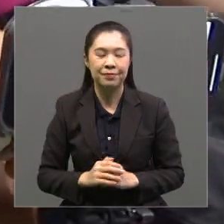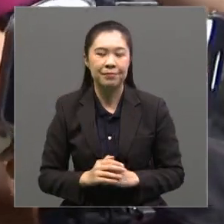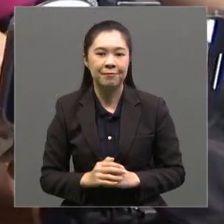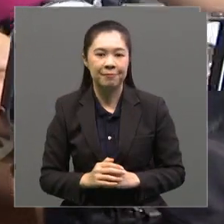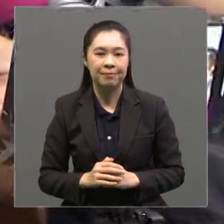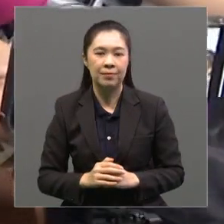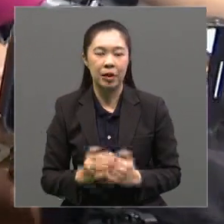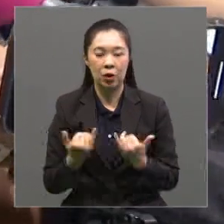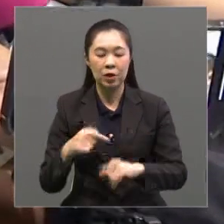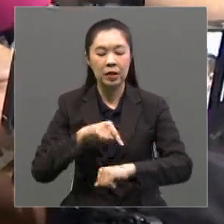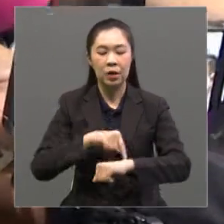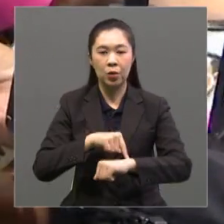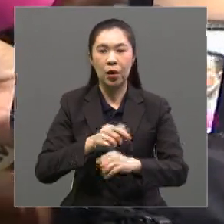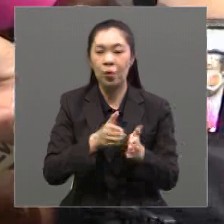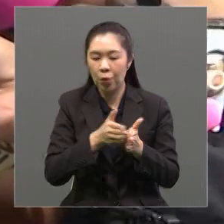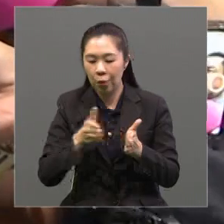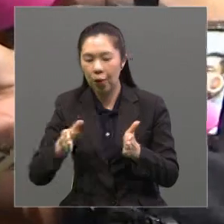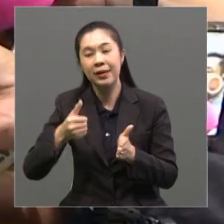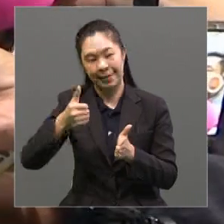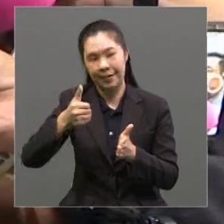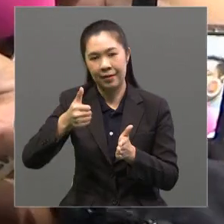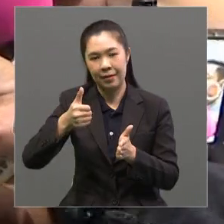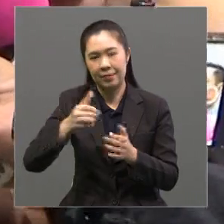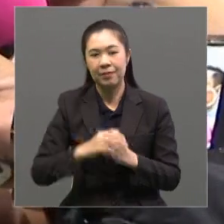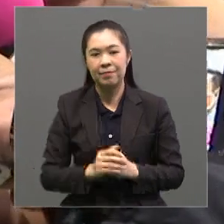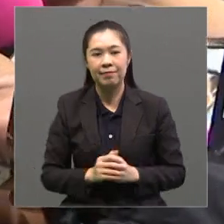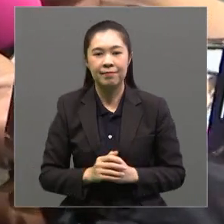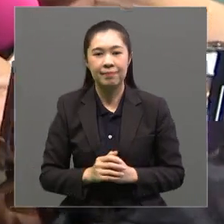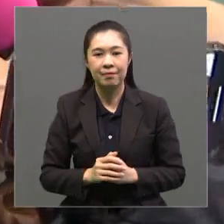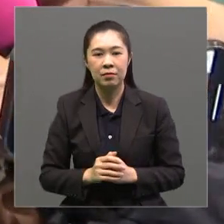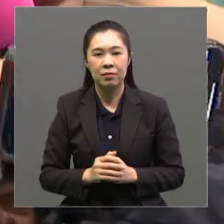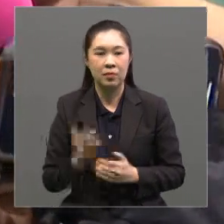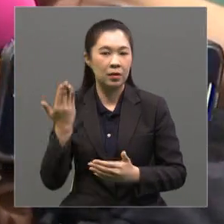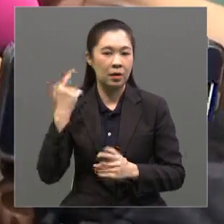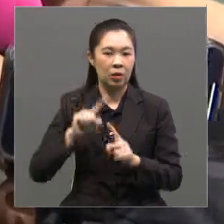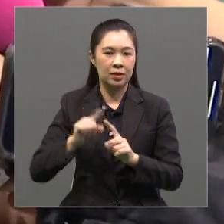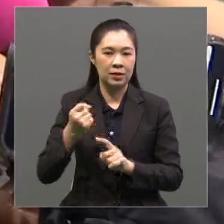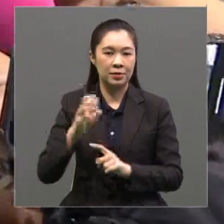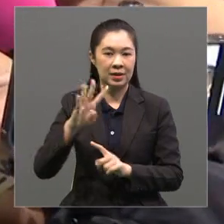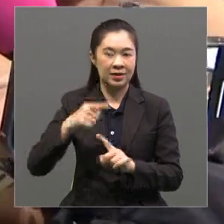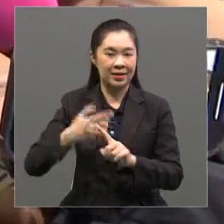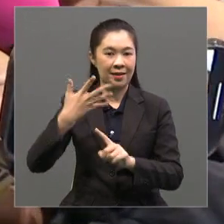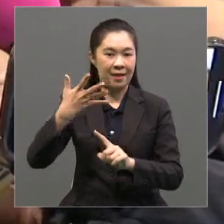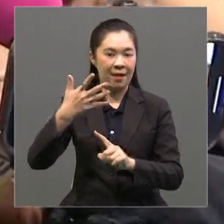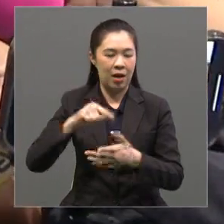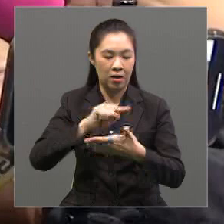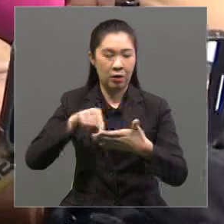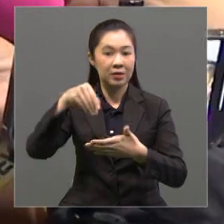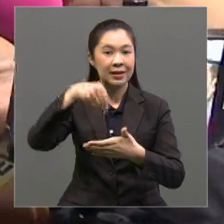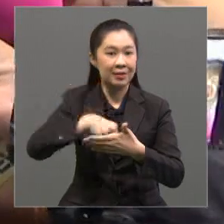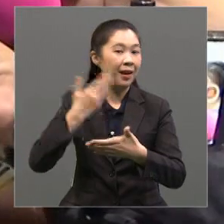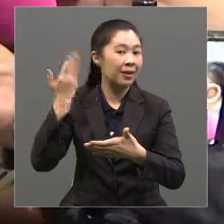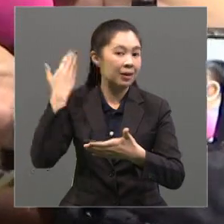าในช่วงนี้ยังมีเวลาอยู่นะครับเพราะว่าถ้านับจากวันเลือกตั้ง14พฤษภาคมที่ผ่านมาเนี่ยตอ